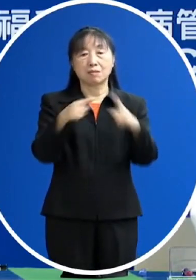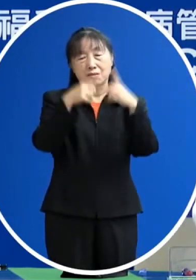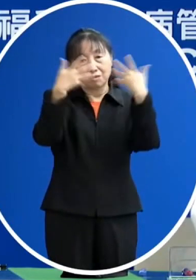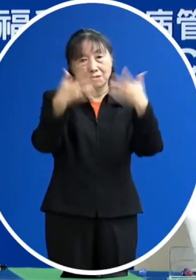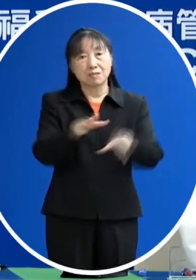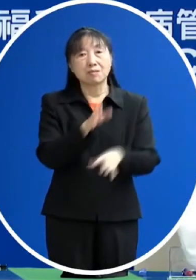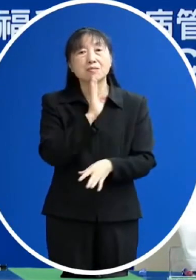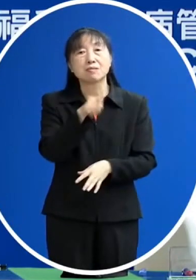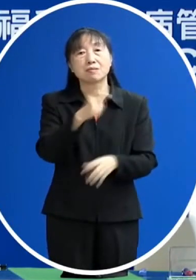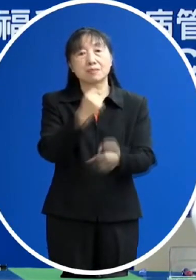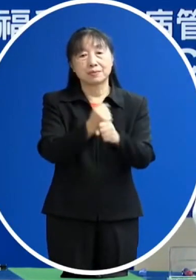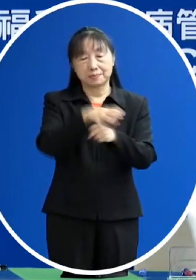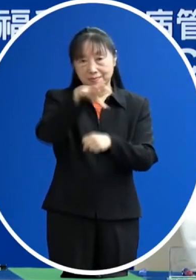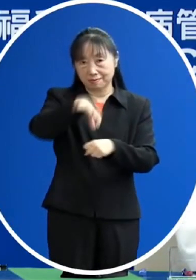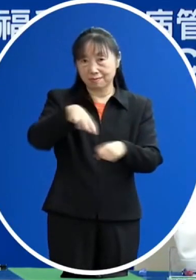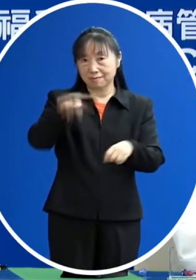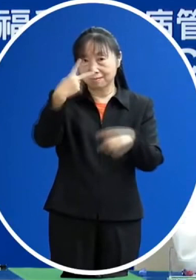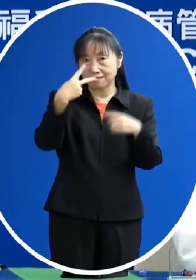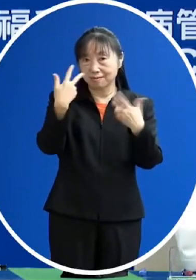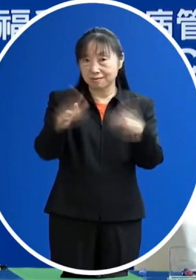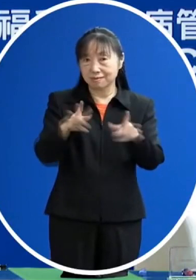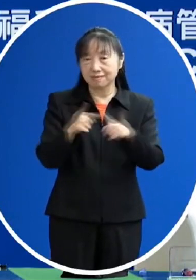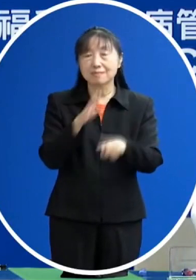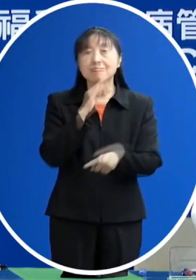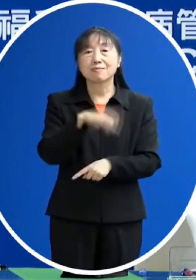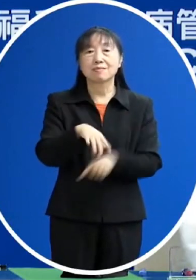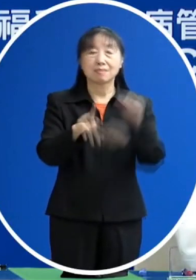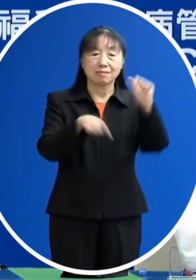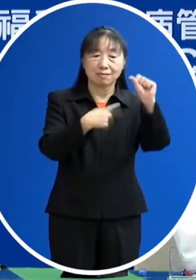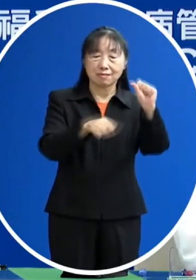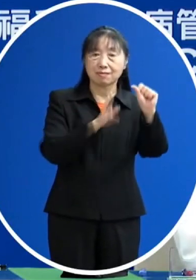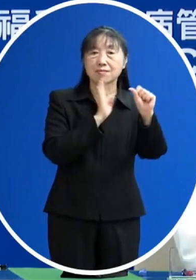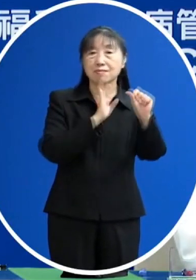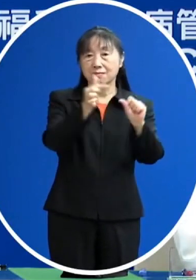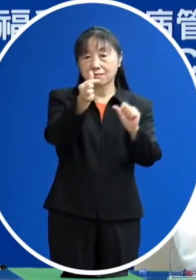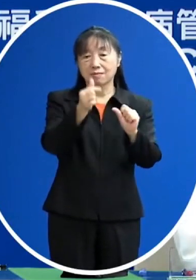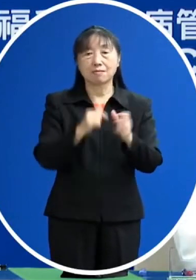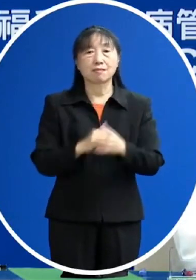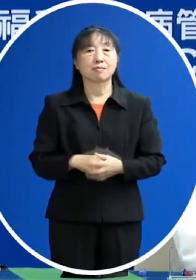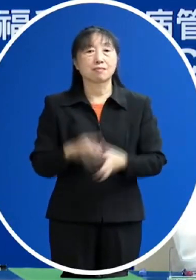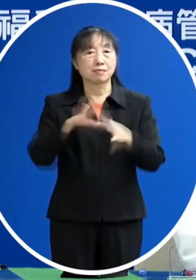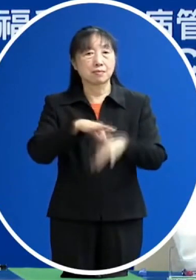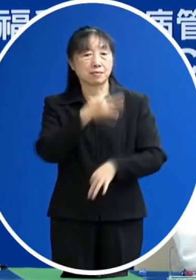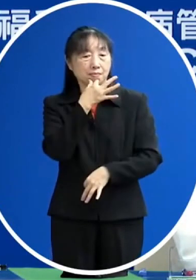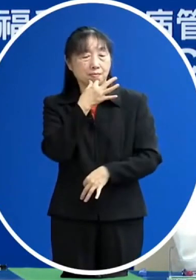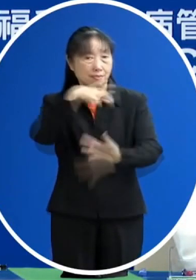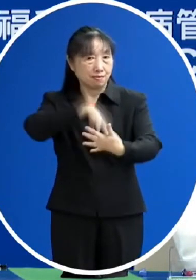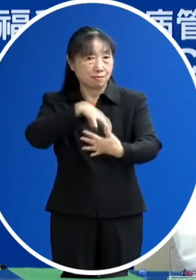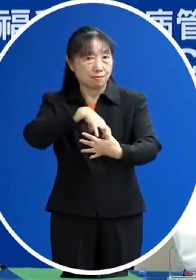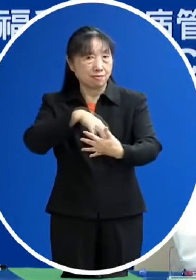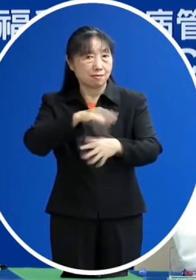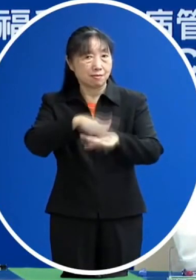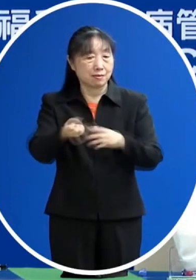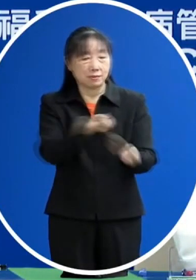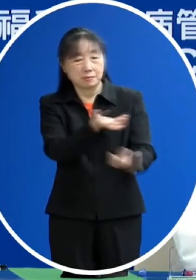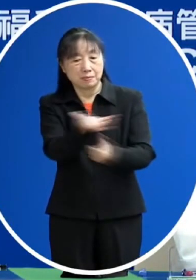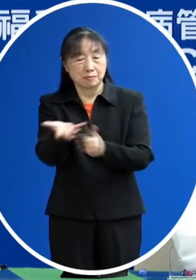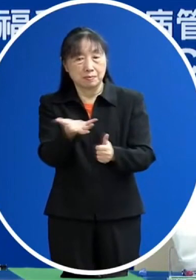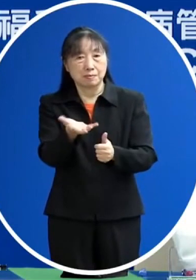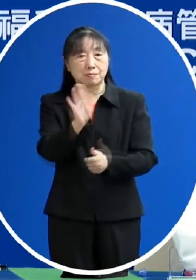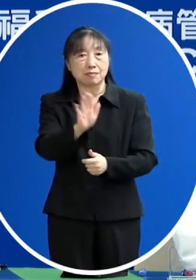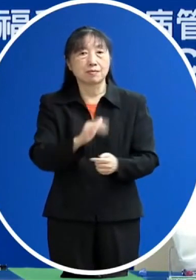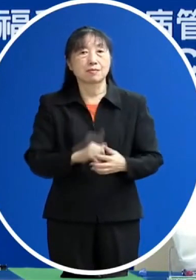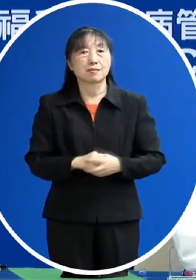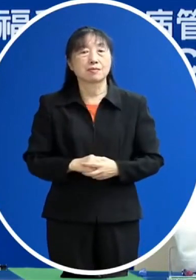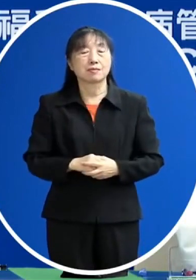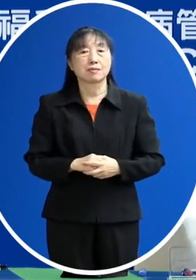多，好，一个职场这200多人的职场有5名的确诊，好，所以我们担心在里面有一些的传播链在进